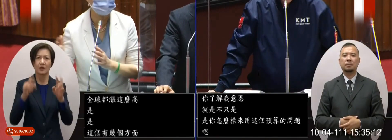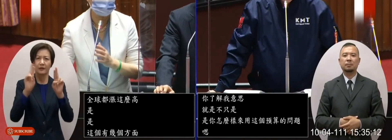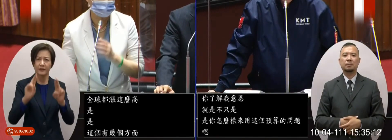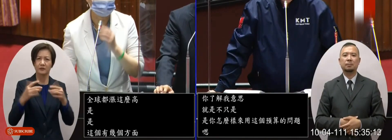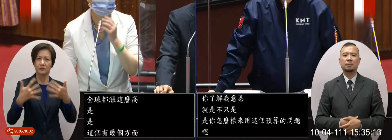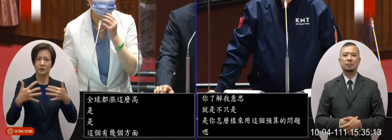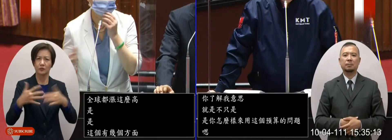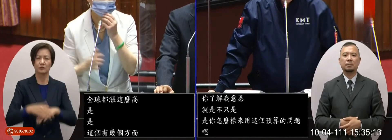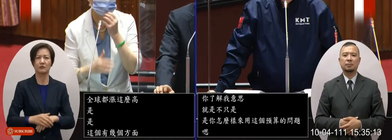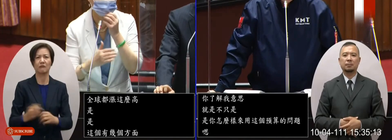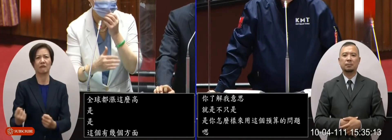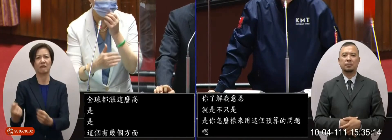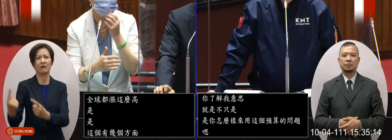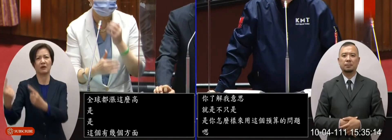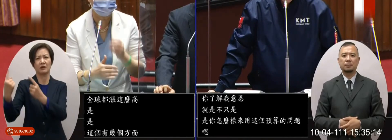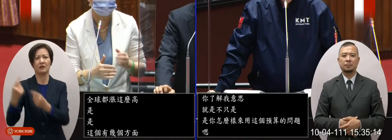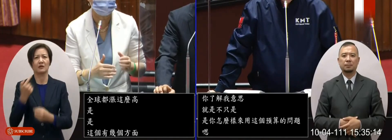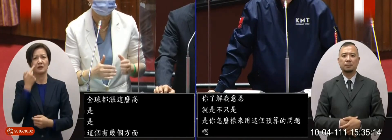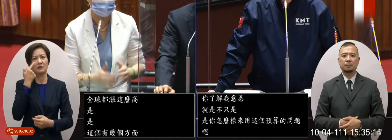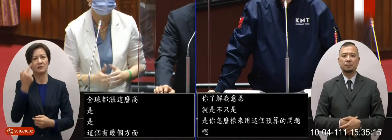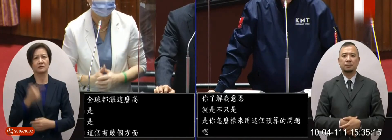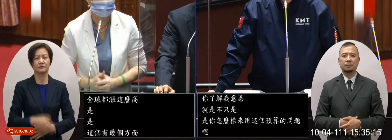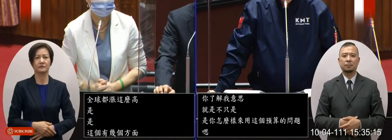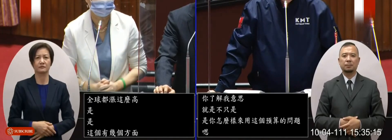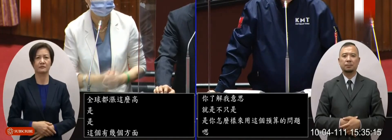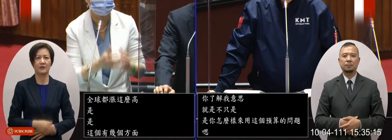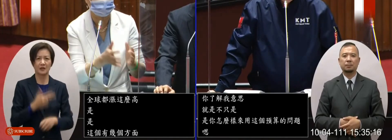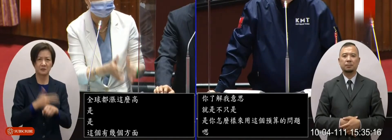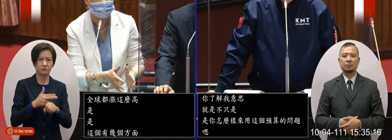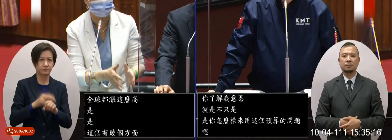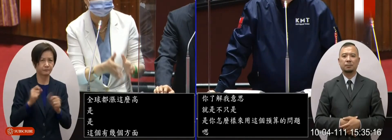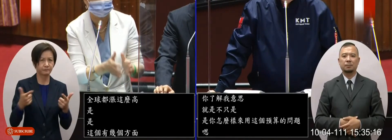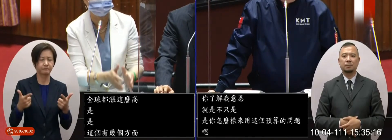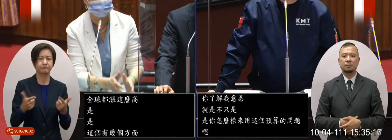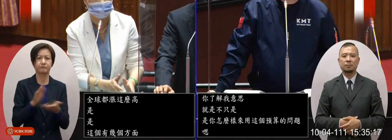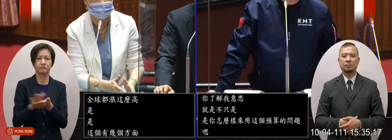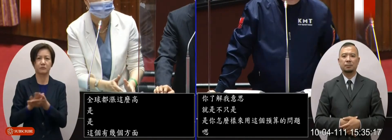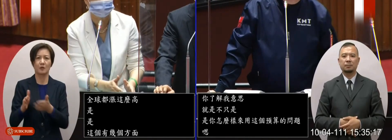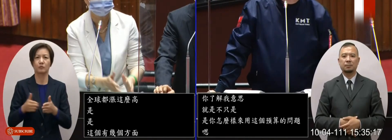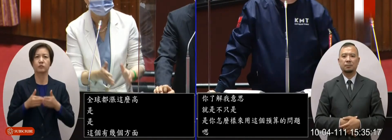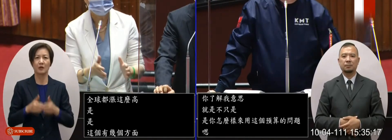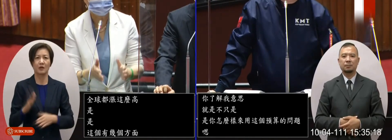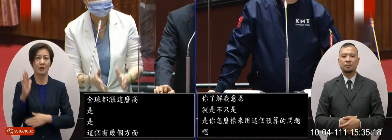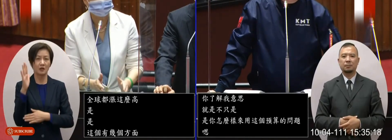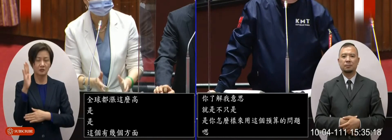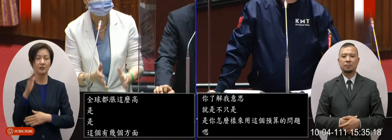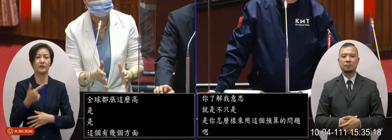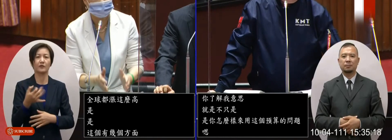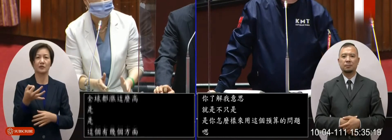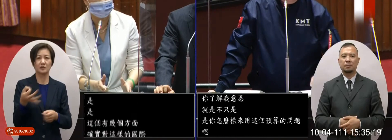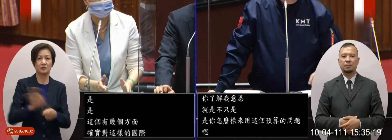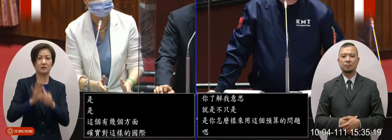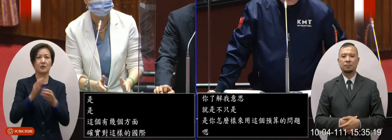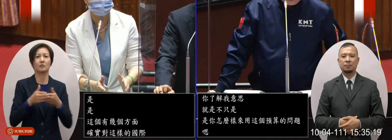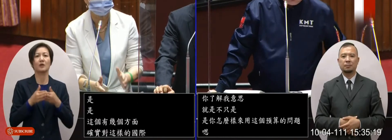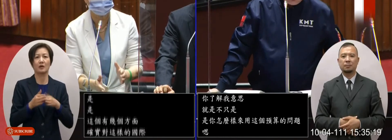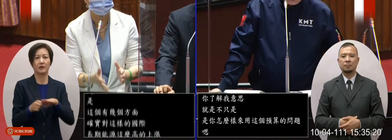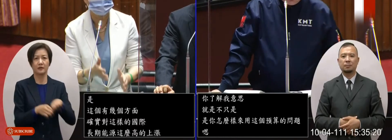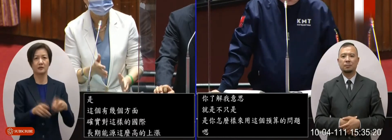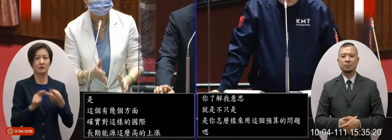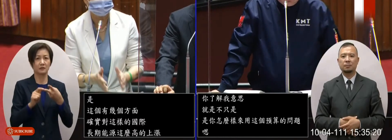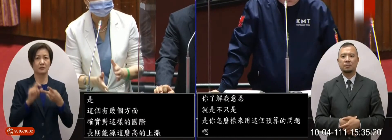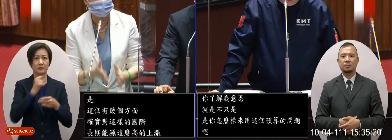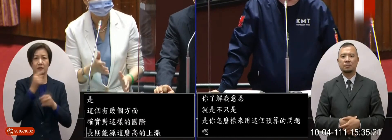么高的上涨，确实要有很多的方法来解决。那当然第一个政府的增资，那第二个台电的部